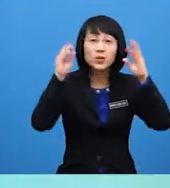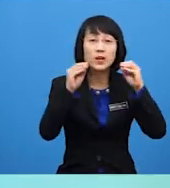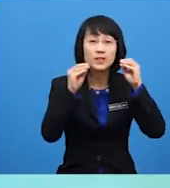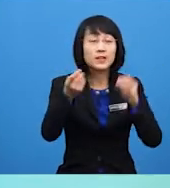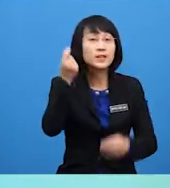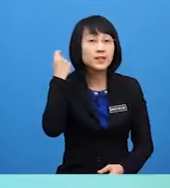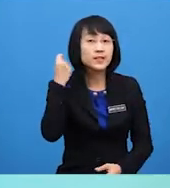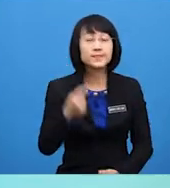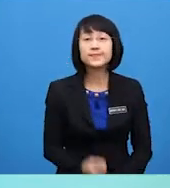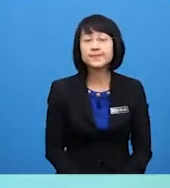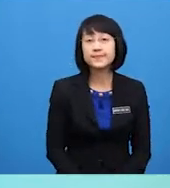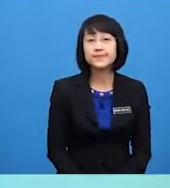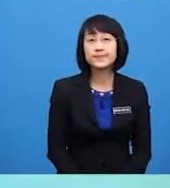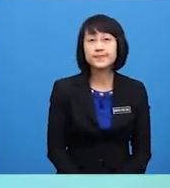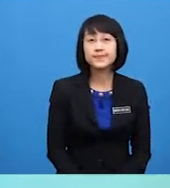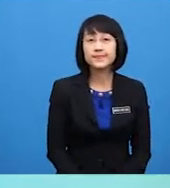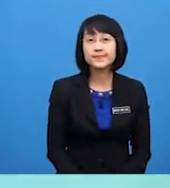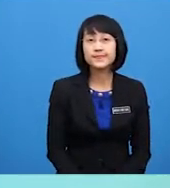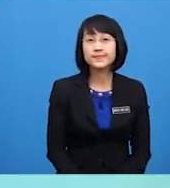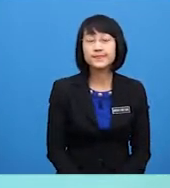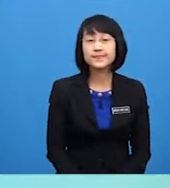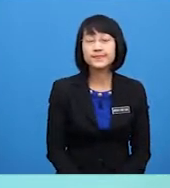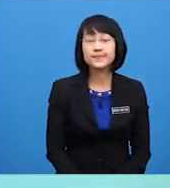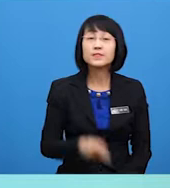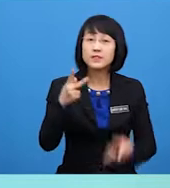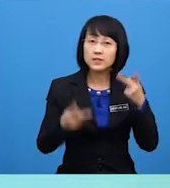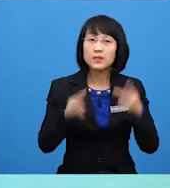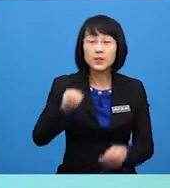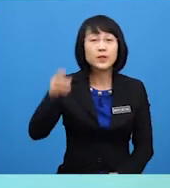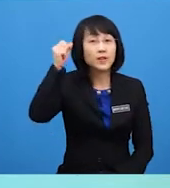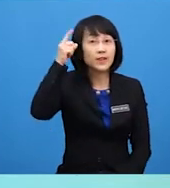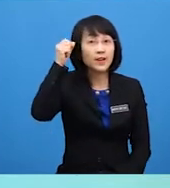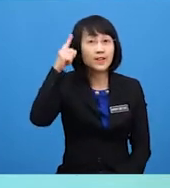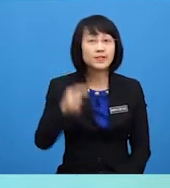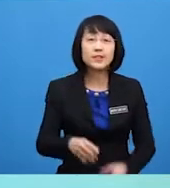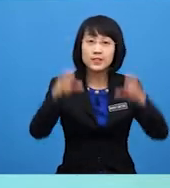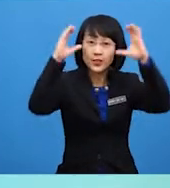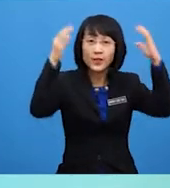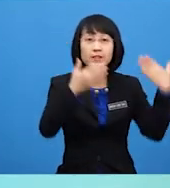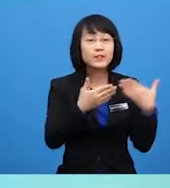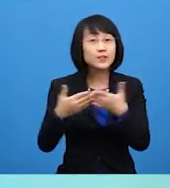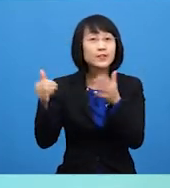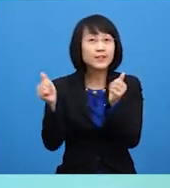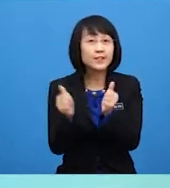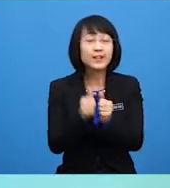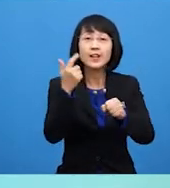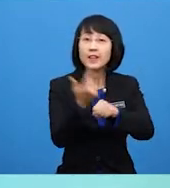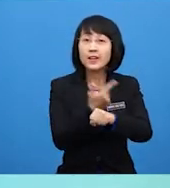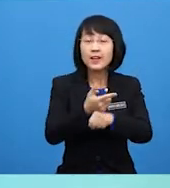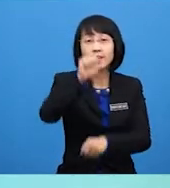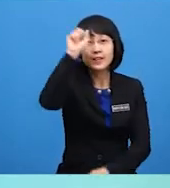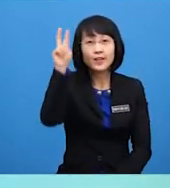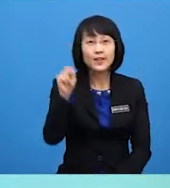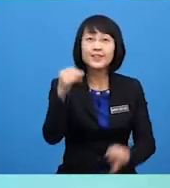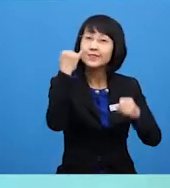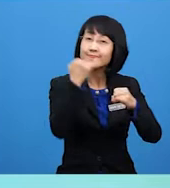sampaikan tadi? Kalau murid-murid faham, cikgu akan teruskan dengan latihan